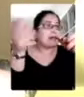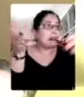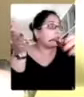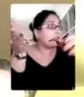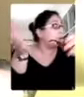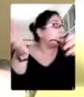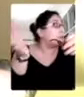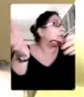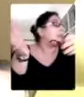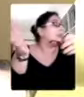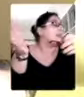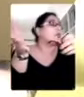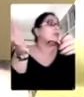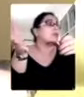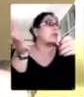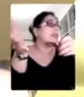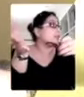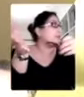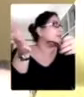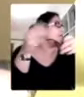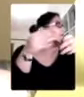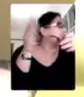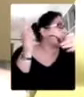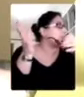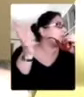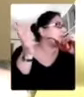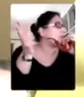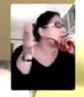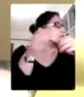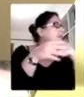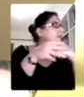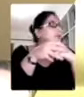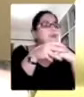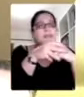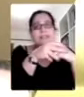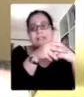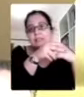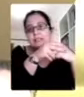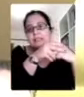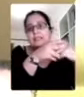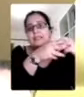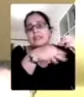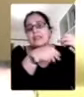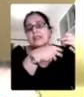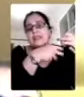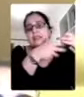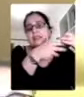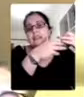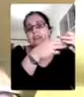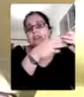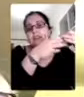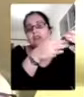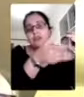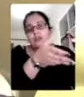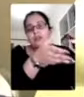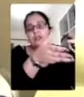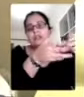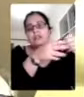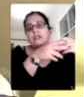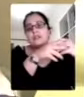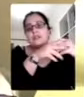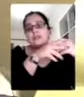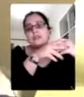hani bir zararı olur mu Pipo'ya diye sordu. Yanlış olmasın. Pipo'ya zararı olur mu diye sordu. Ben de dedim ki kendisine